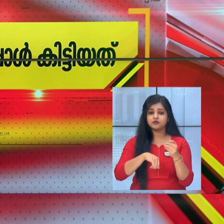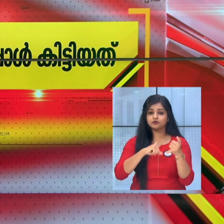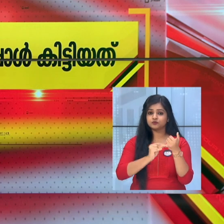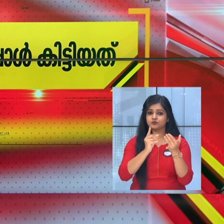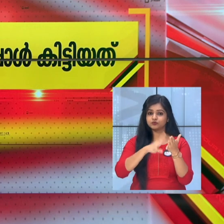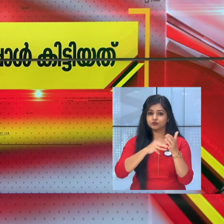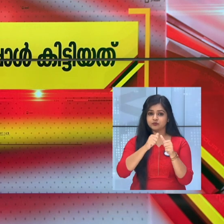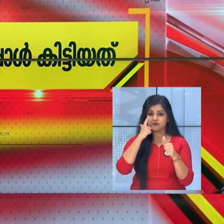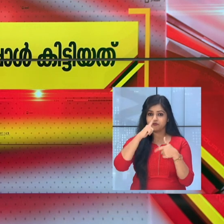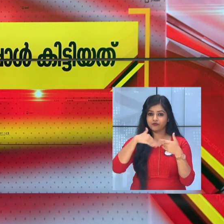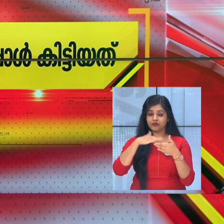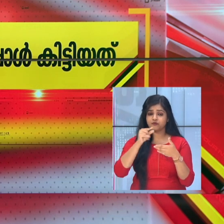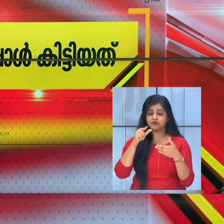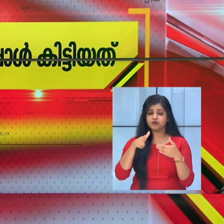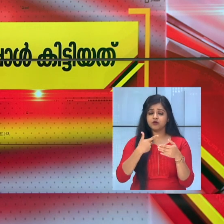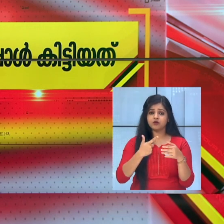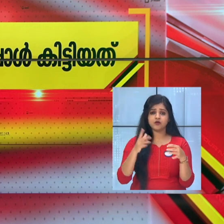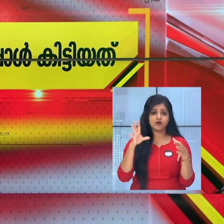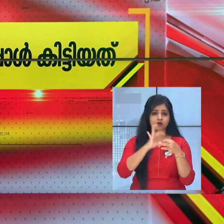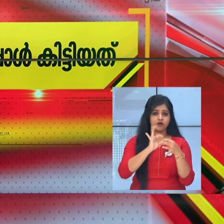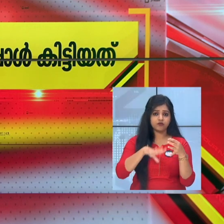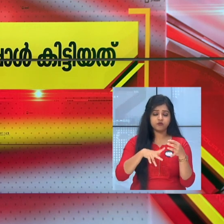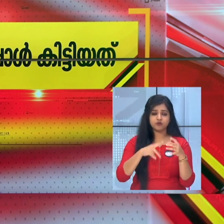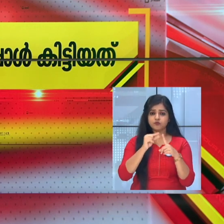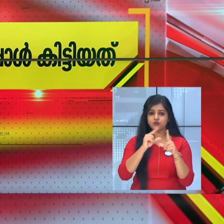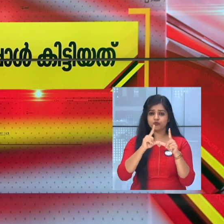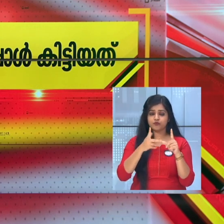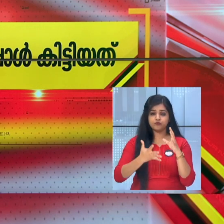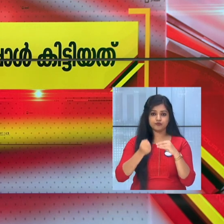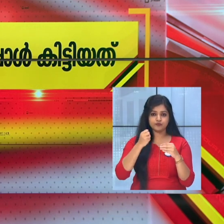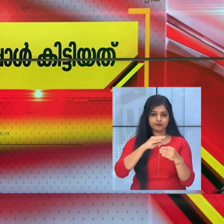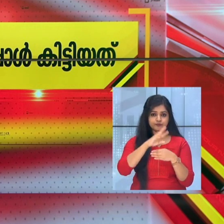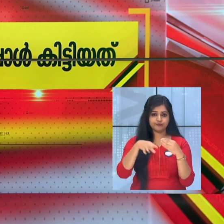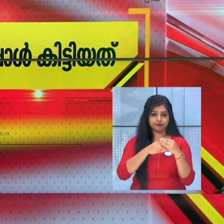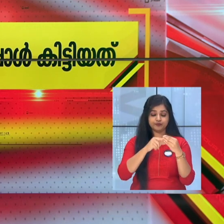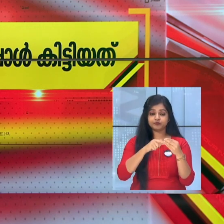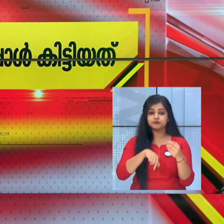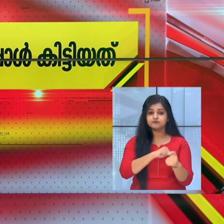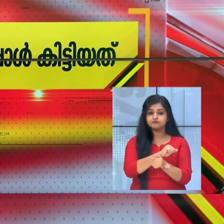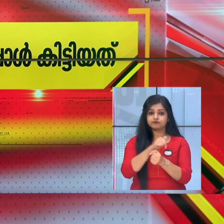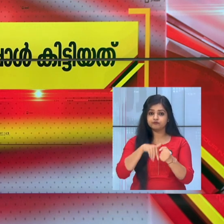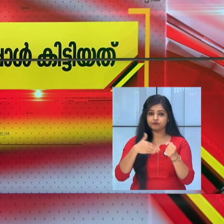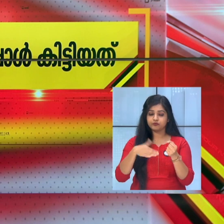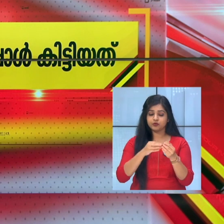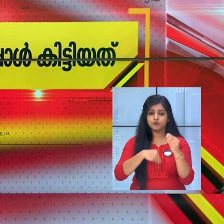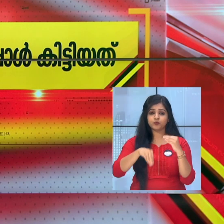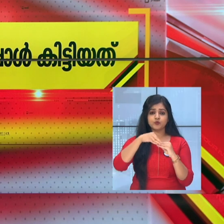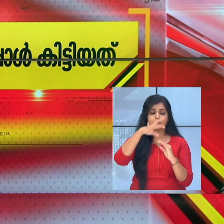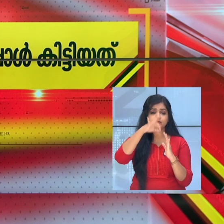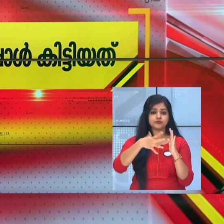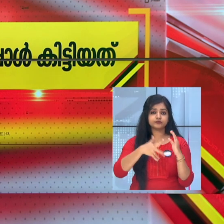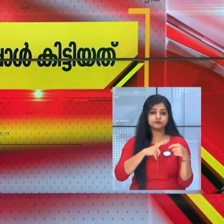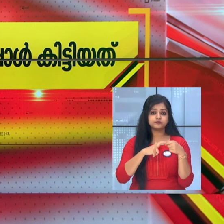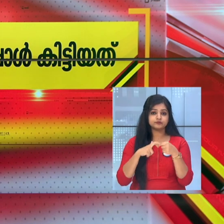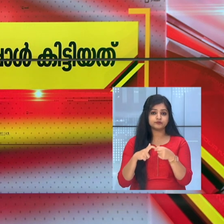പോലീസ് സംശയിച്ചിരുന്നതാണ്. ഇപ്പോൾ വ്യക്തമായ തെളിവുകളുടെ അടിസ്ഥാനത്തിൽ തന്നെ സുമയെ അറസ്റ്റ് ചെയ്തിരിക്കുകയാണല്ലോ. കൂടുതൽ വിശദാംശങ്ങൾ